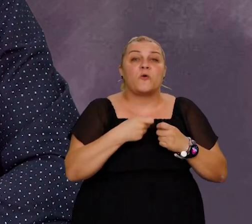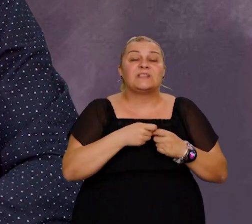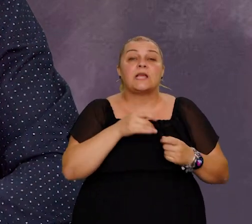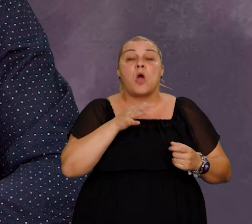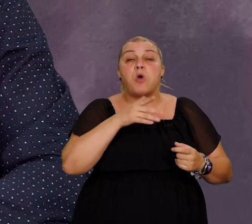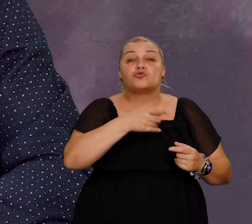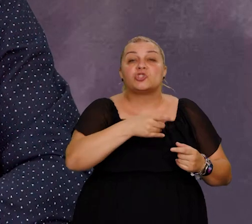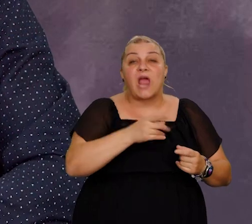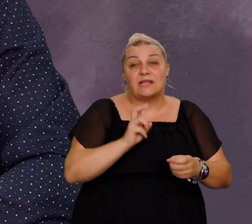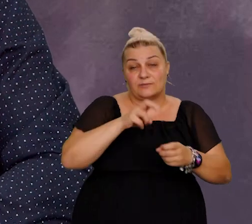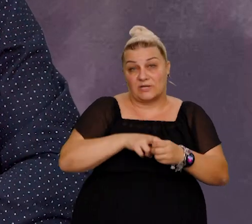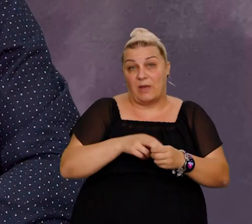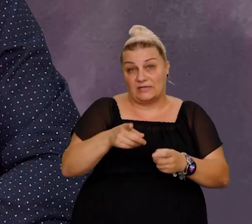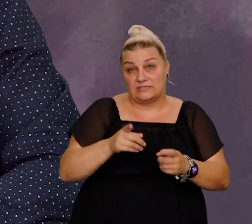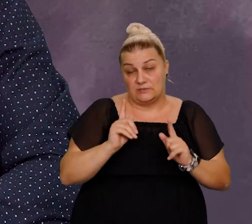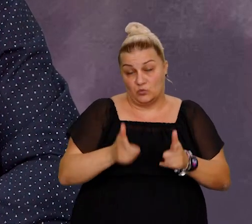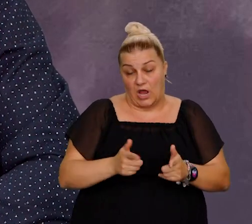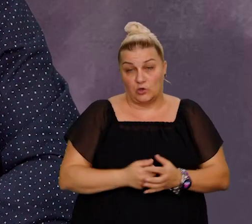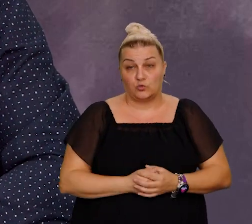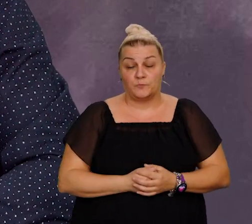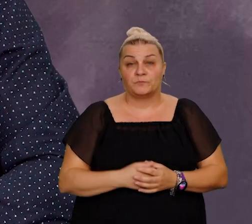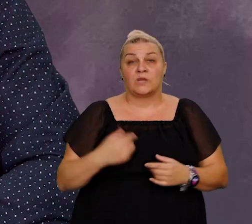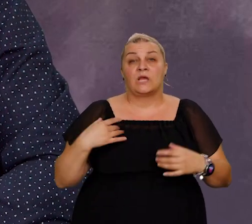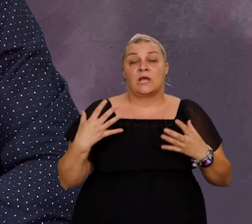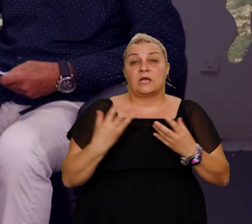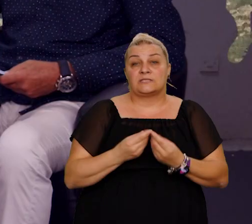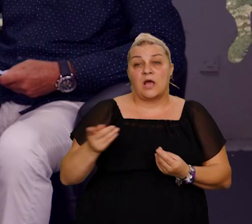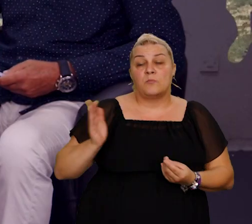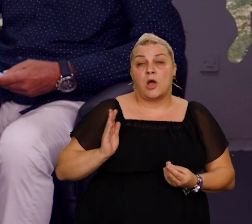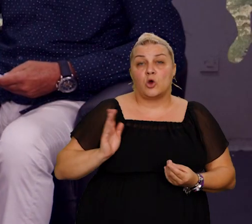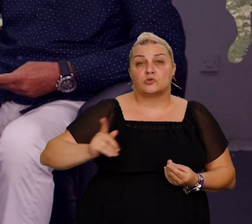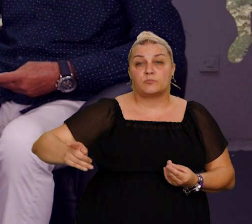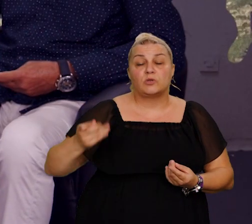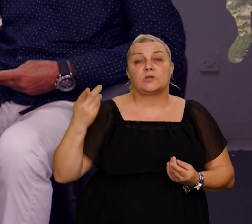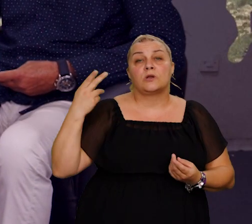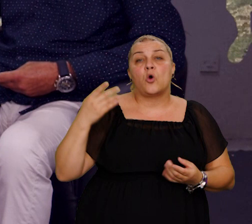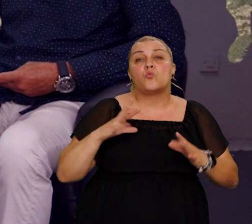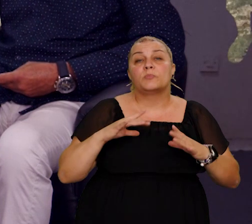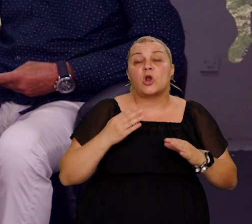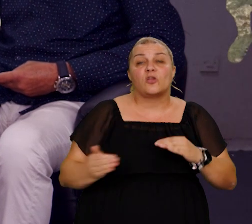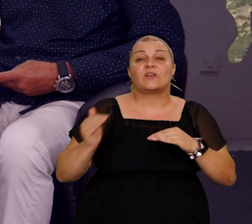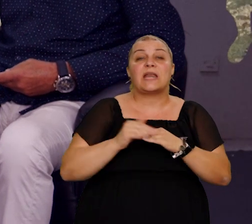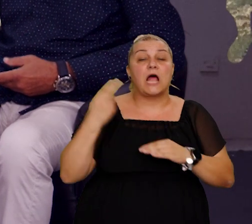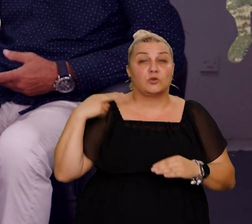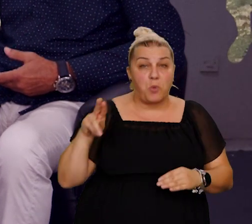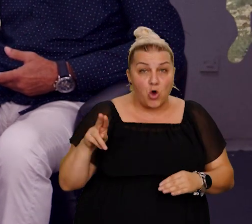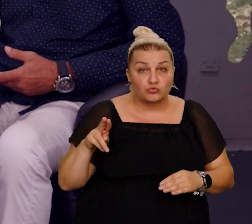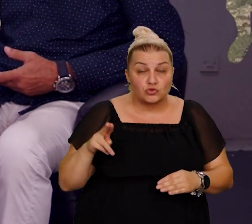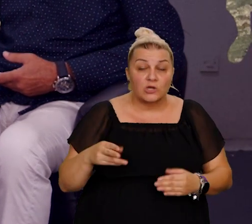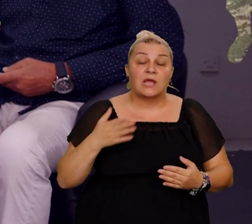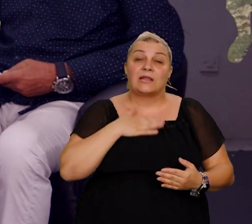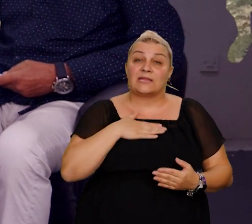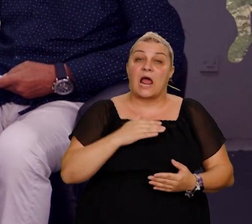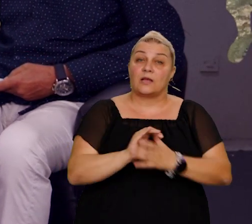rata Republike Hrvatske. S nama u društvu je Kadro Kulašin, umirovljeni natporučnik Hrvatske vojske. Natporučniče Kadro,